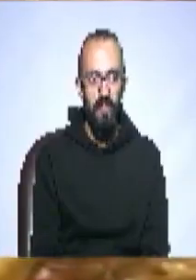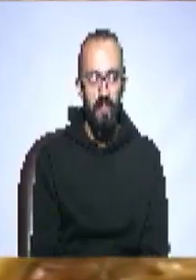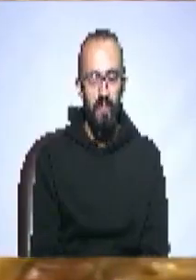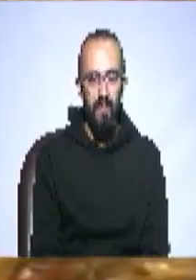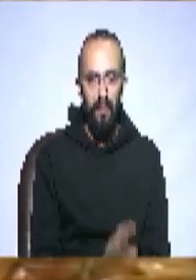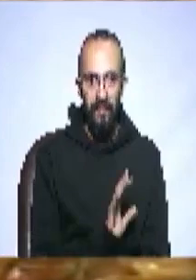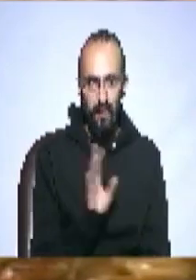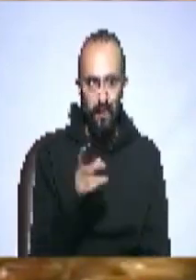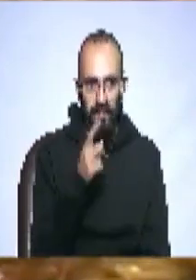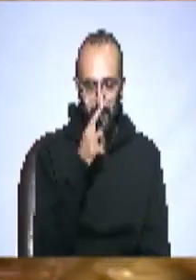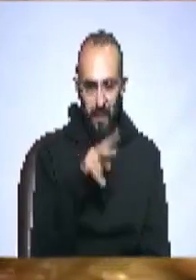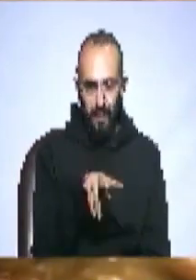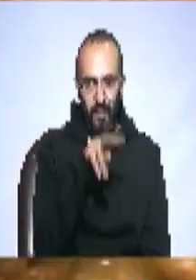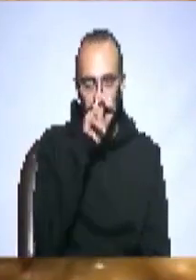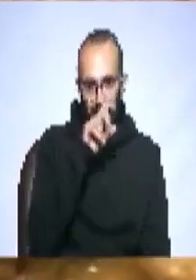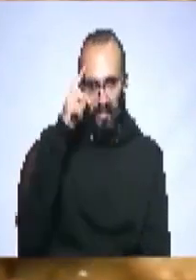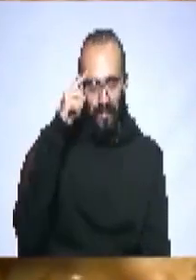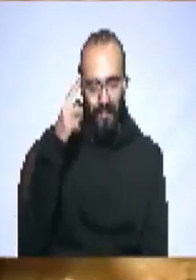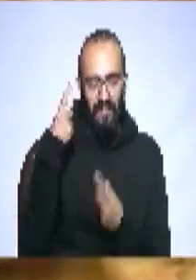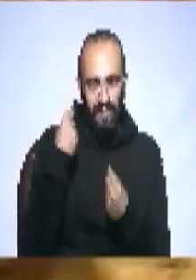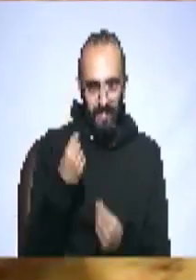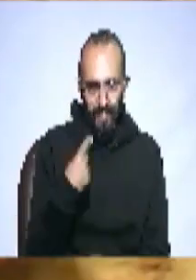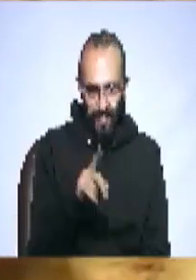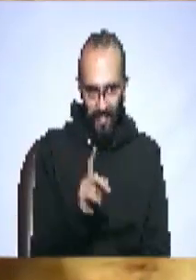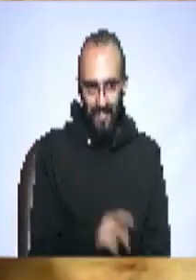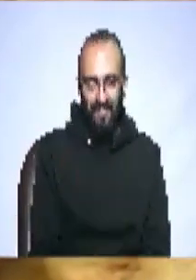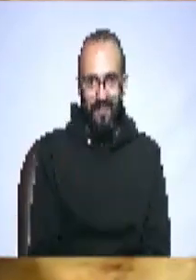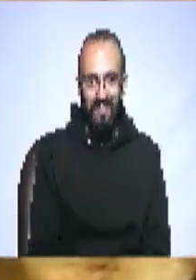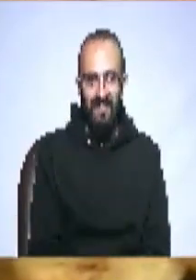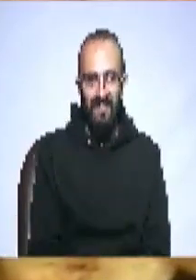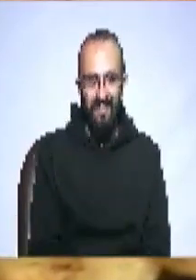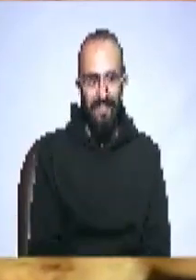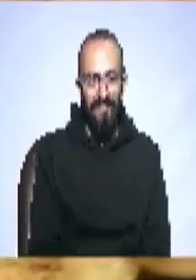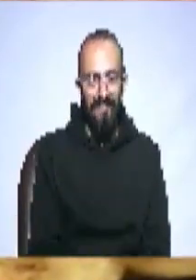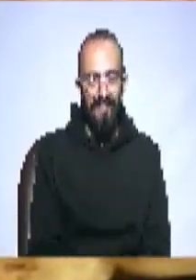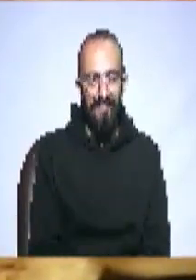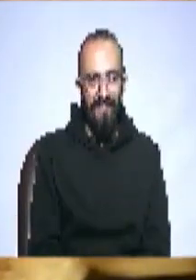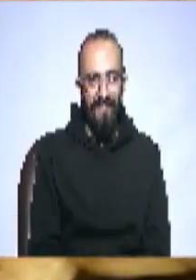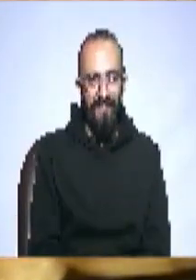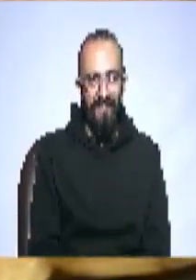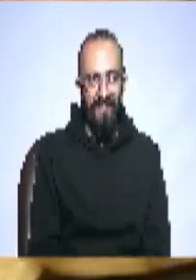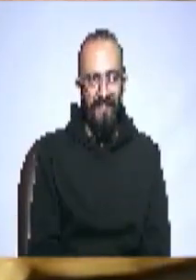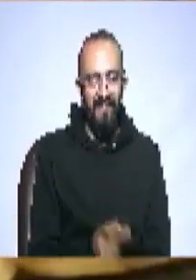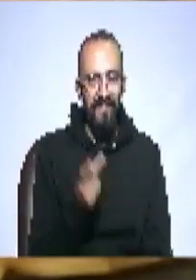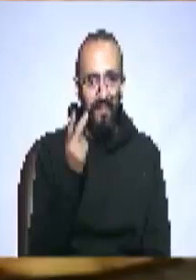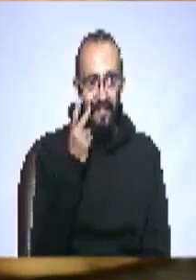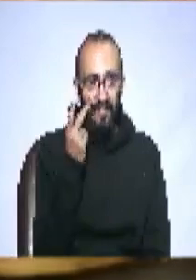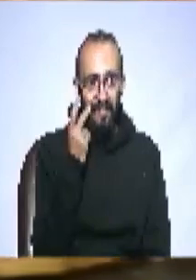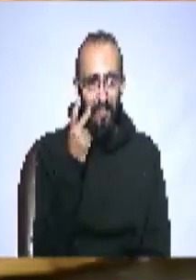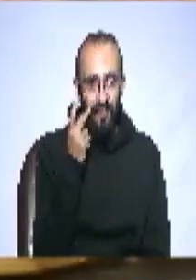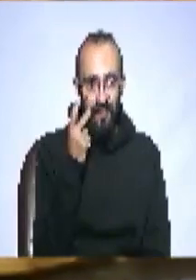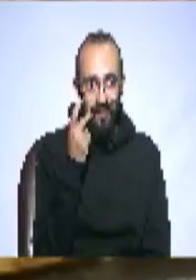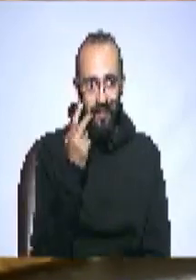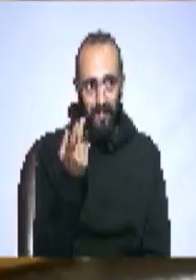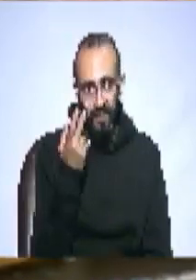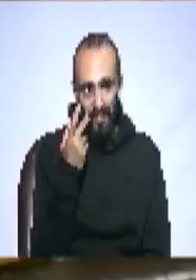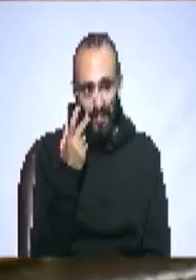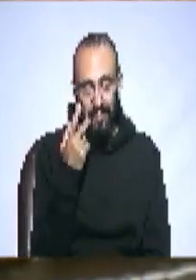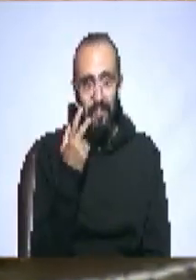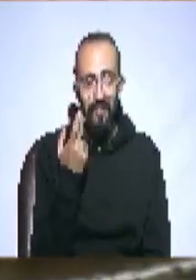النموذج اتظبط لما شميت مش كده؟ ريحة الصينية دي ولا ايه؟ هنشوف بقى الوقت كمان المود بعد ال هيتظبط